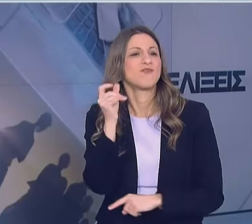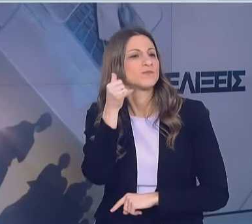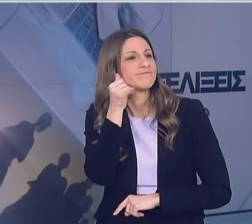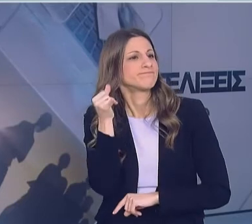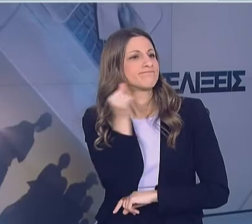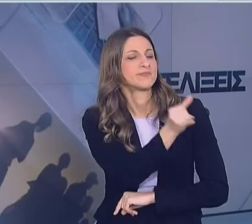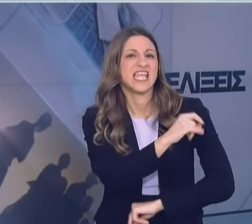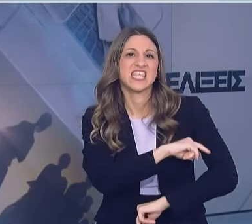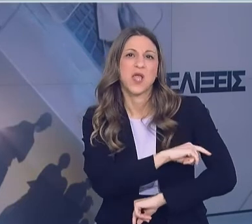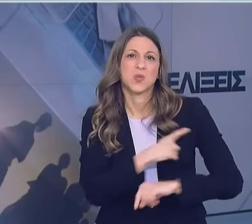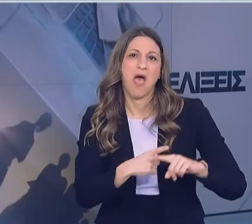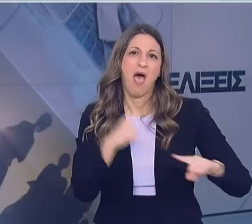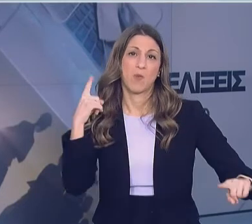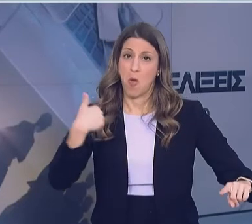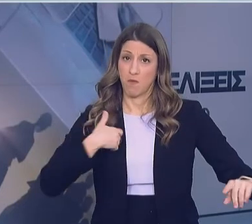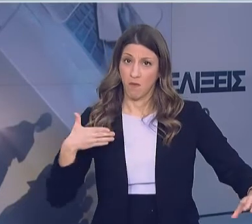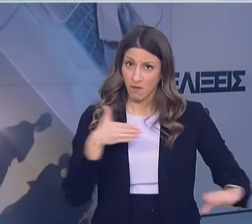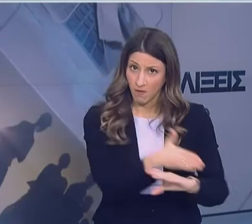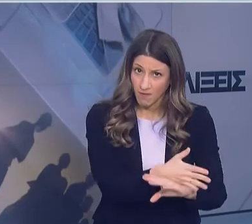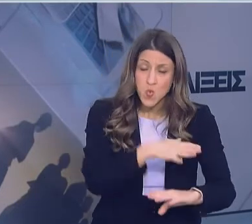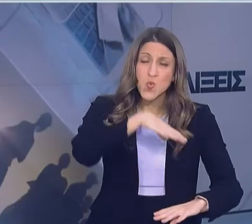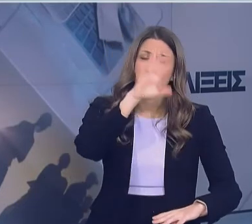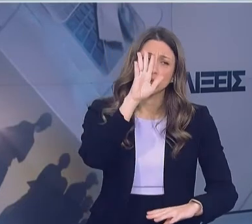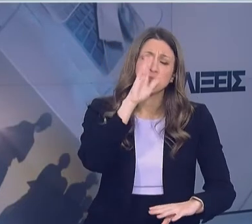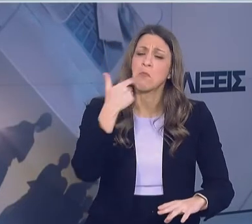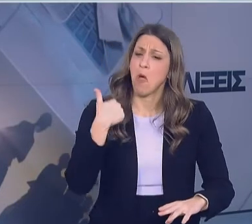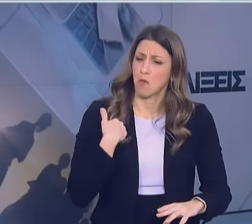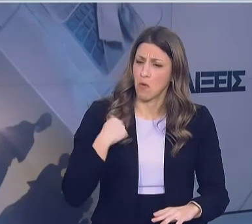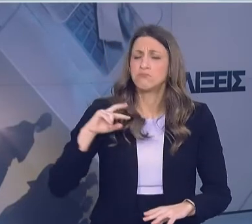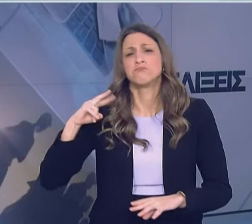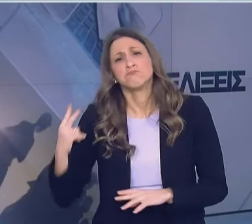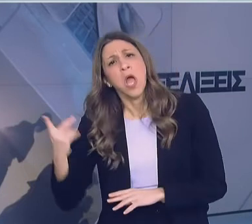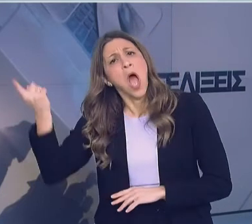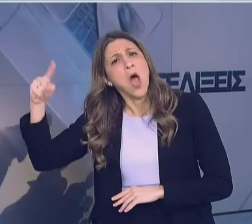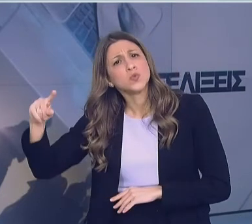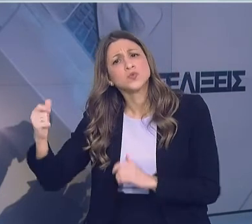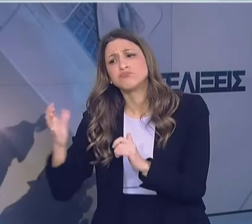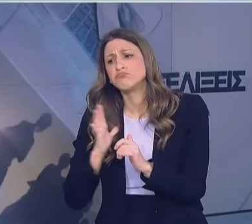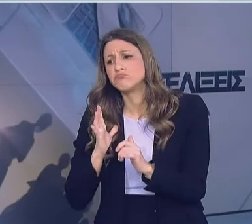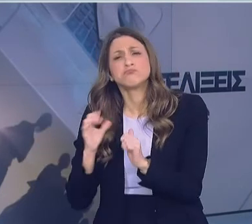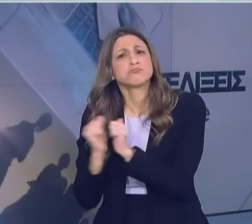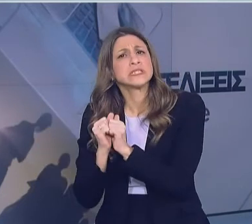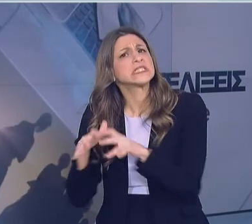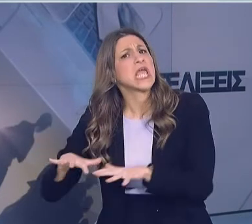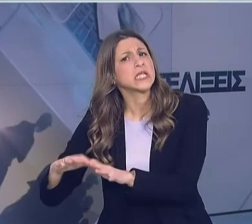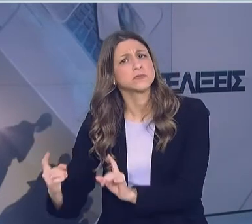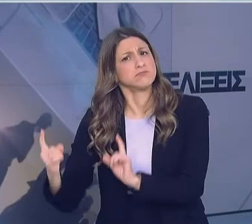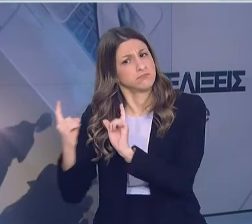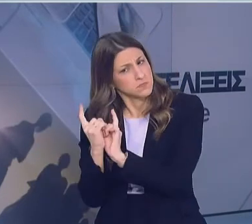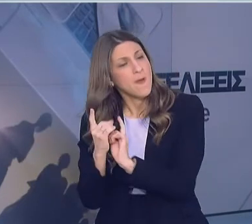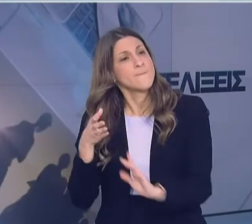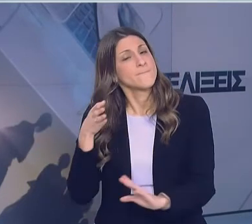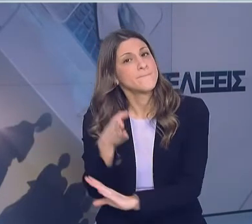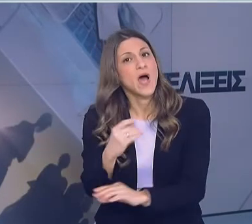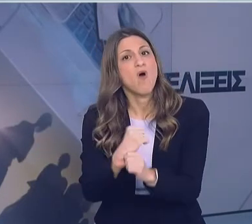θεράποντα ιατρό τους. Ο ασθενής ή κάποιος οικείος του μπορεί να παραλαμβάνει τη φαρμακευτική αγωγή του από οποιαδήποτε φαρμακείο της